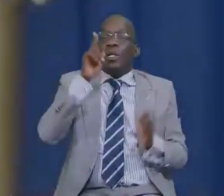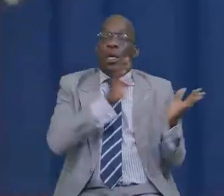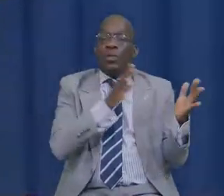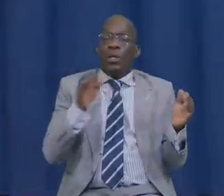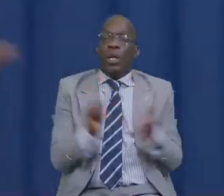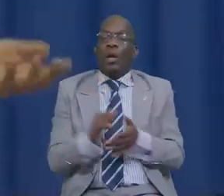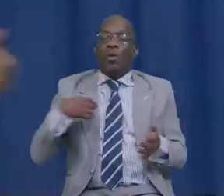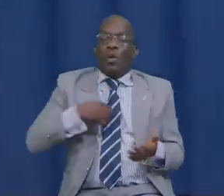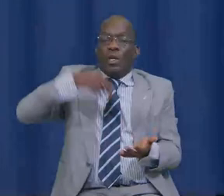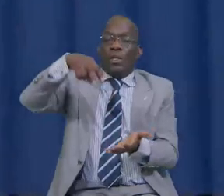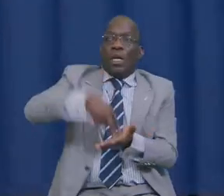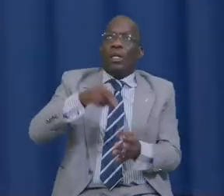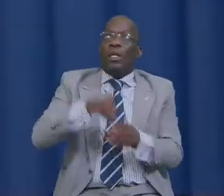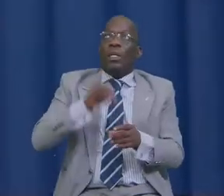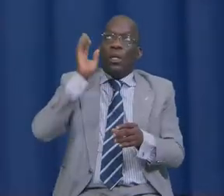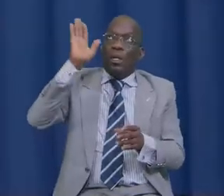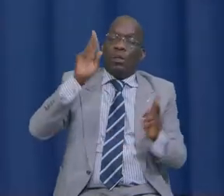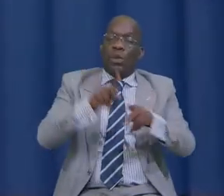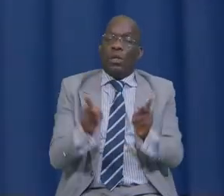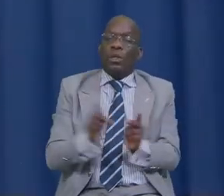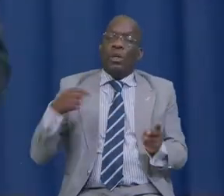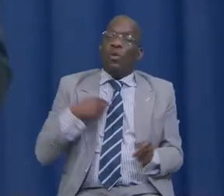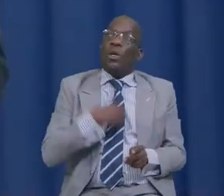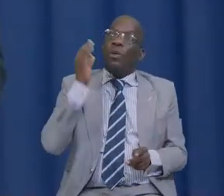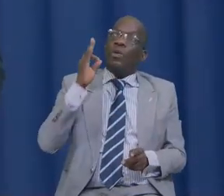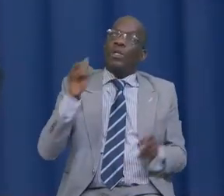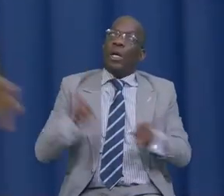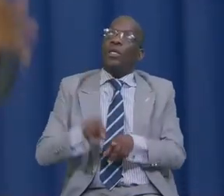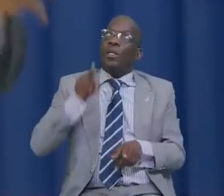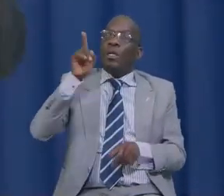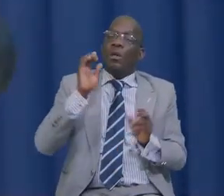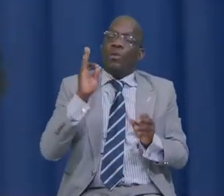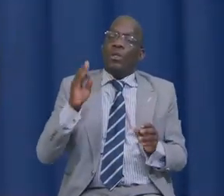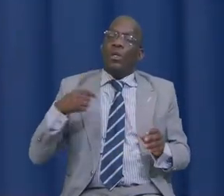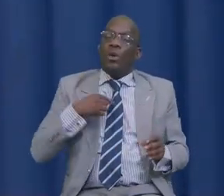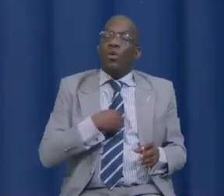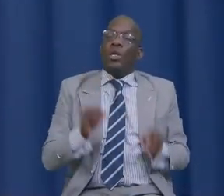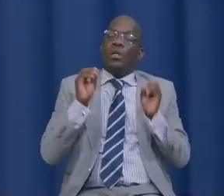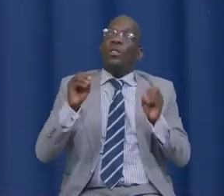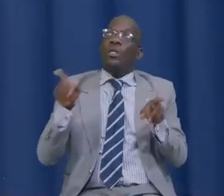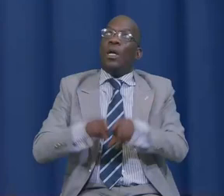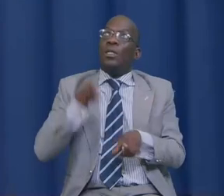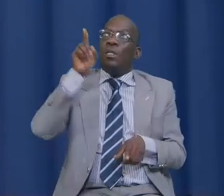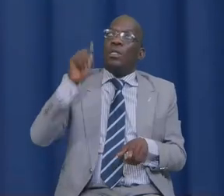place, que nous prêchons comme il a prêché, que nous enseignons comme il a enseigné, que nous guérissons comme il a guéri, que nous fassions ce